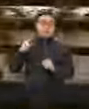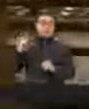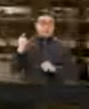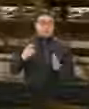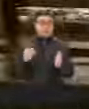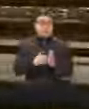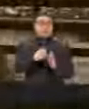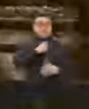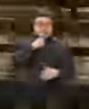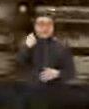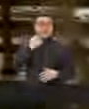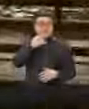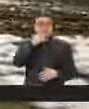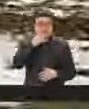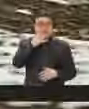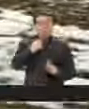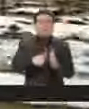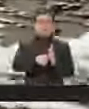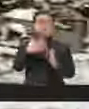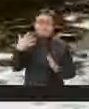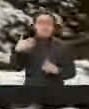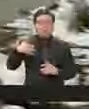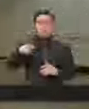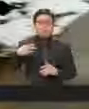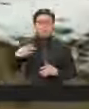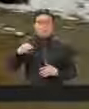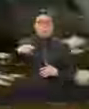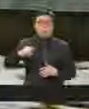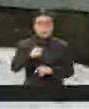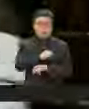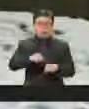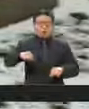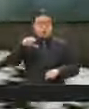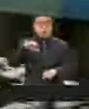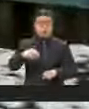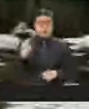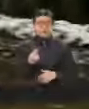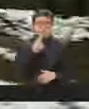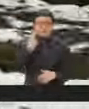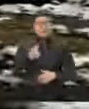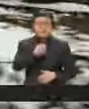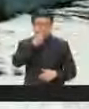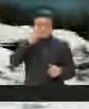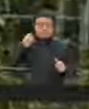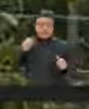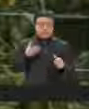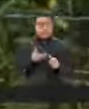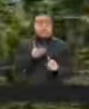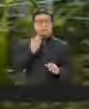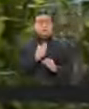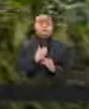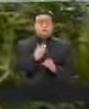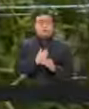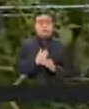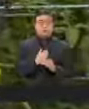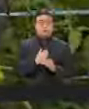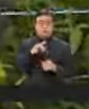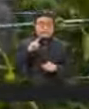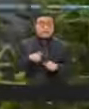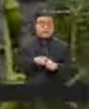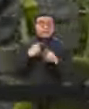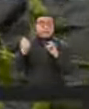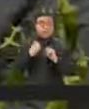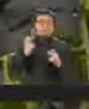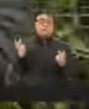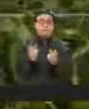쌀이 나기로 유명한 철원. 그 광활한 대지에 생명의 기운을 불어넣고 있는데요. 유기농법으로